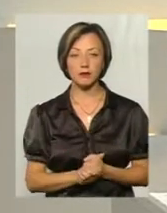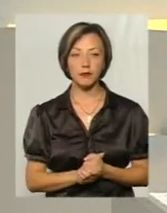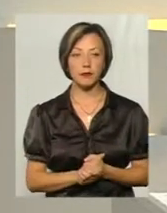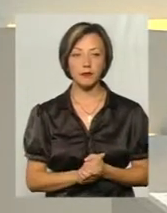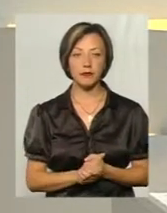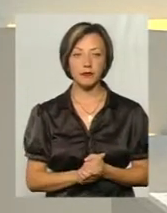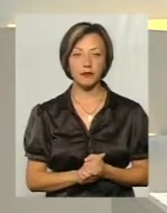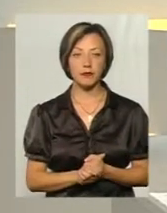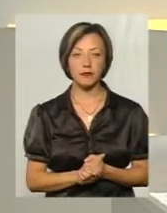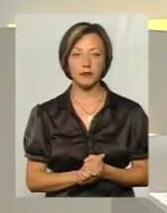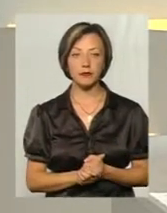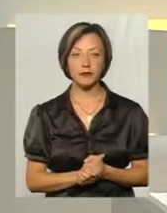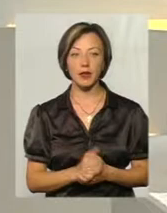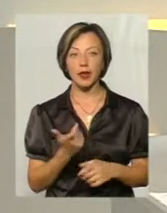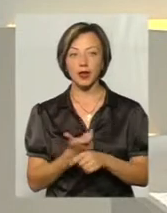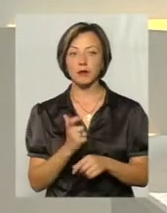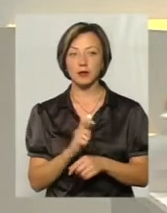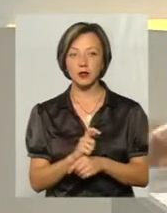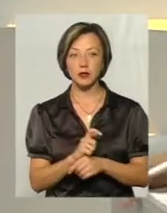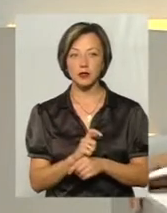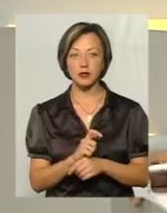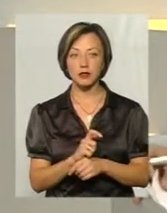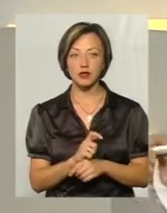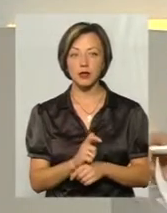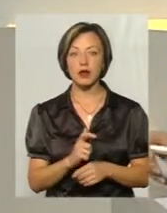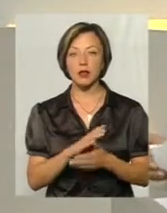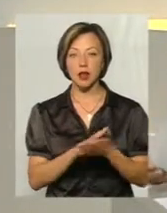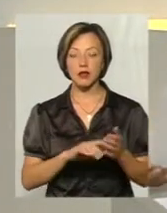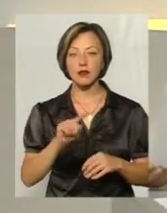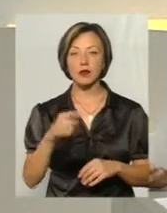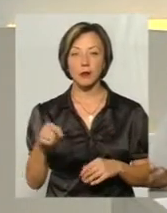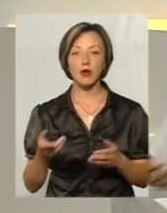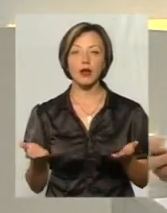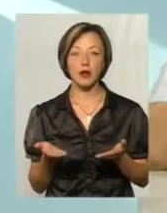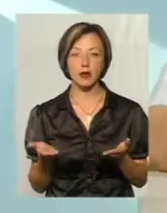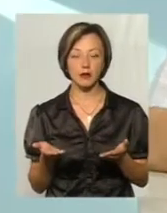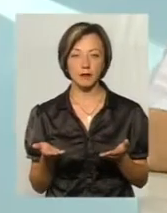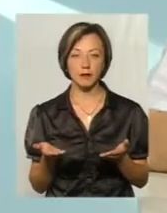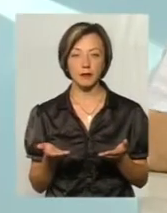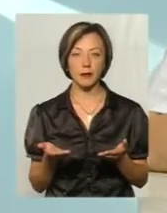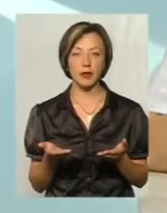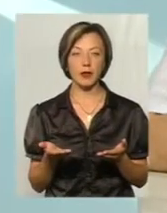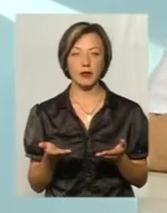Окрім цих вимог, ви не стикнулися ні з чим? Ми ставимо вимоги далі які?